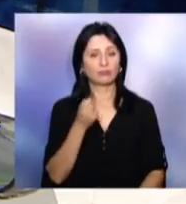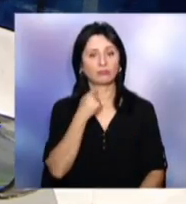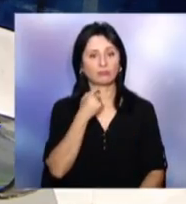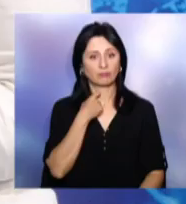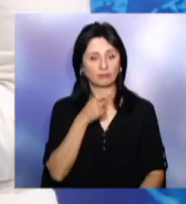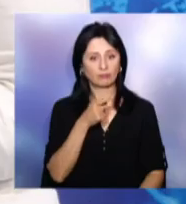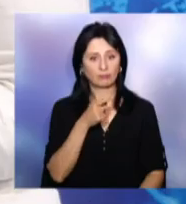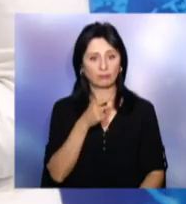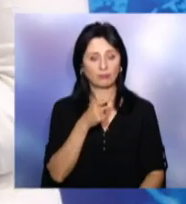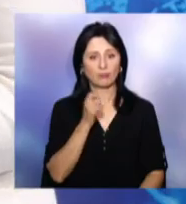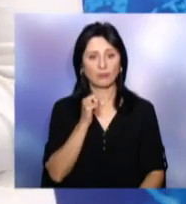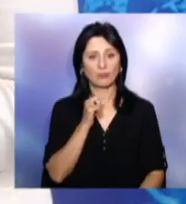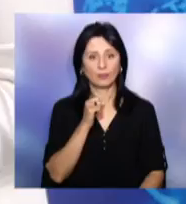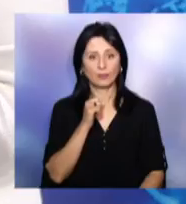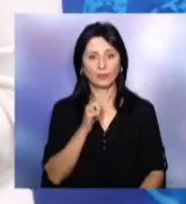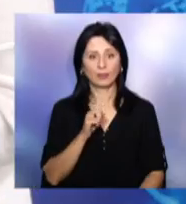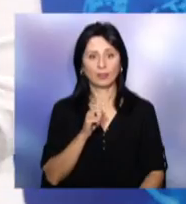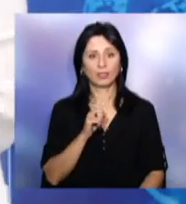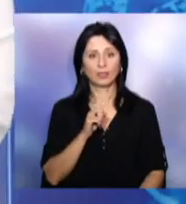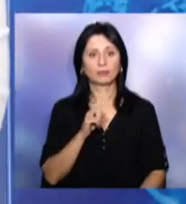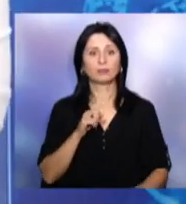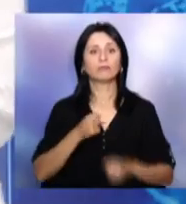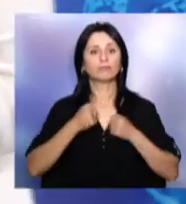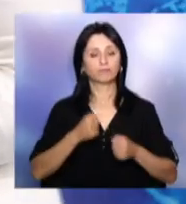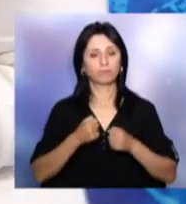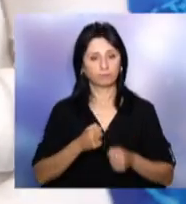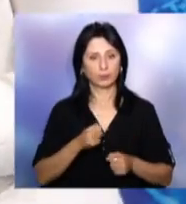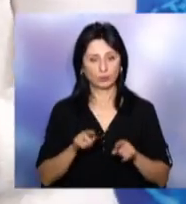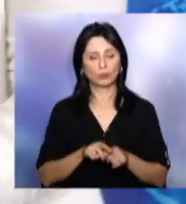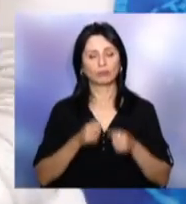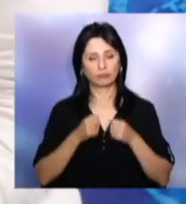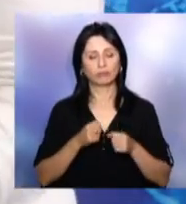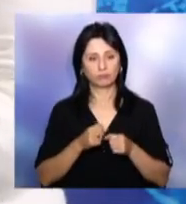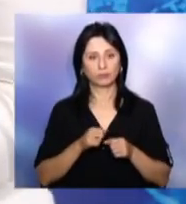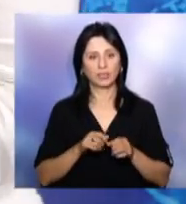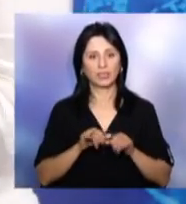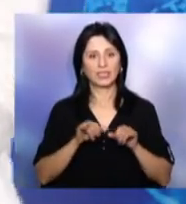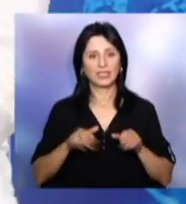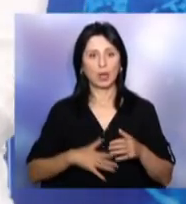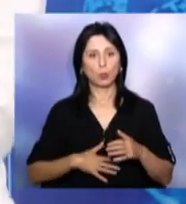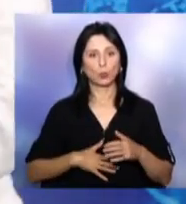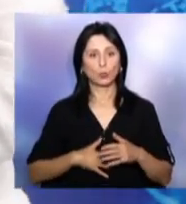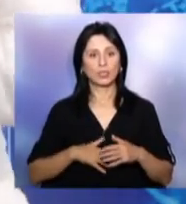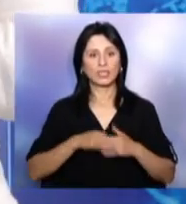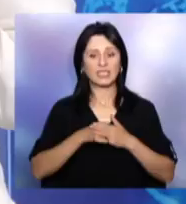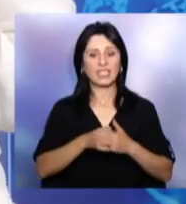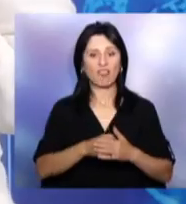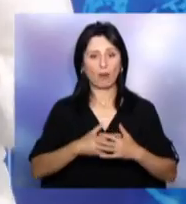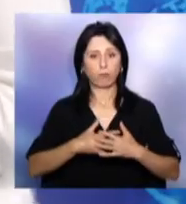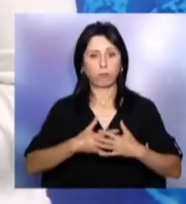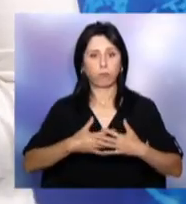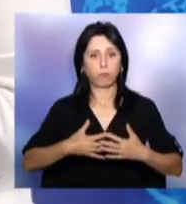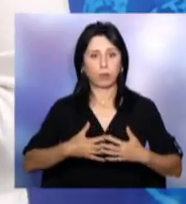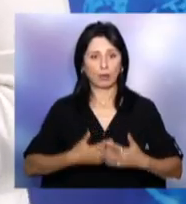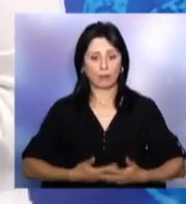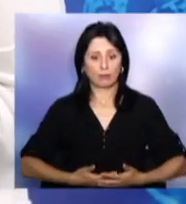ალკოჰოლის ჭარბად მოხმარება, ჭარბი წონა, იმიტომ რომ ჭარბი წონის დროს იზრდება მუცელში წნევა და შესაბამისად